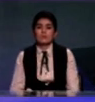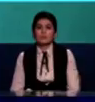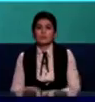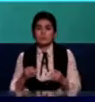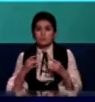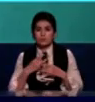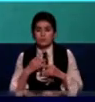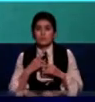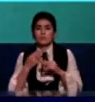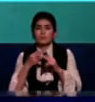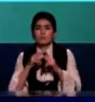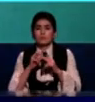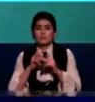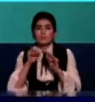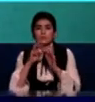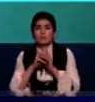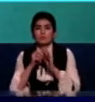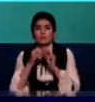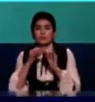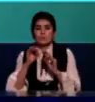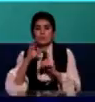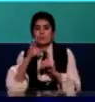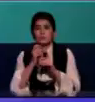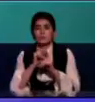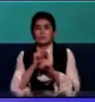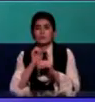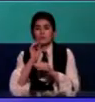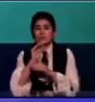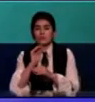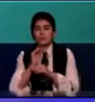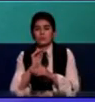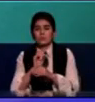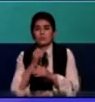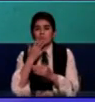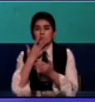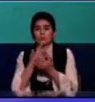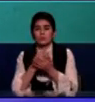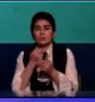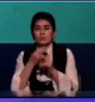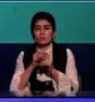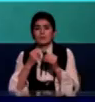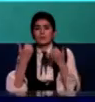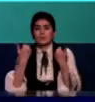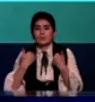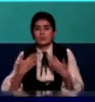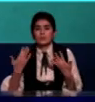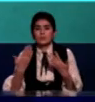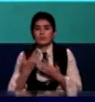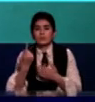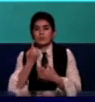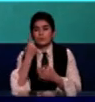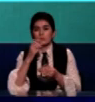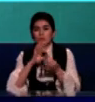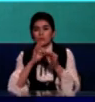Нервная регуляция. Нервная регуляция – это совокупность процессов, обеспечивающих существование организма как единого